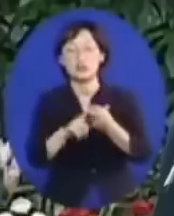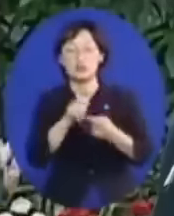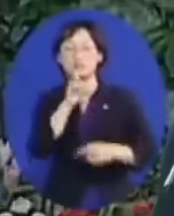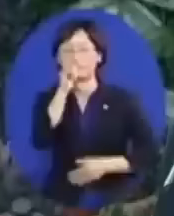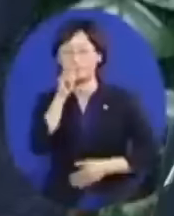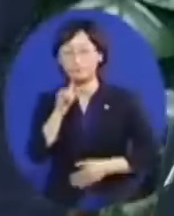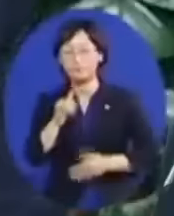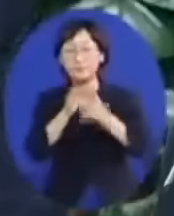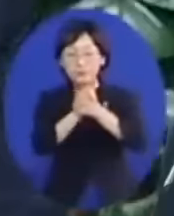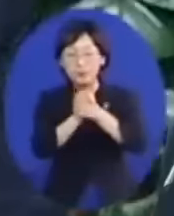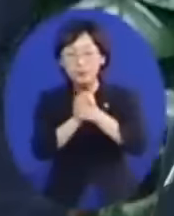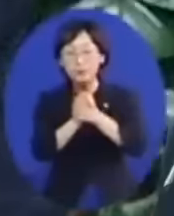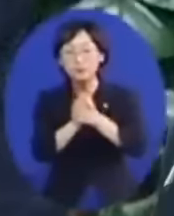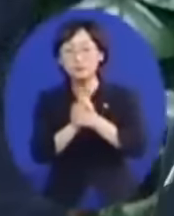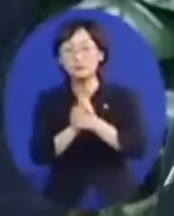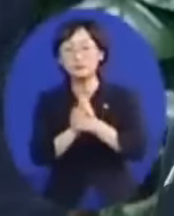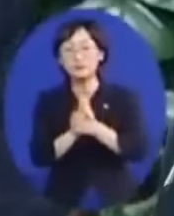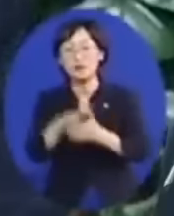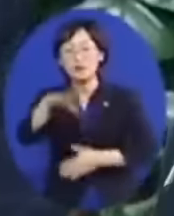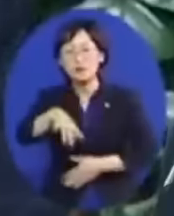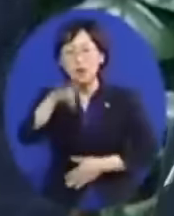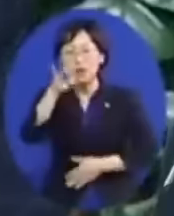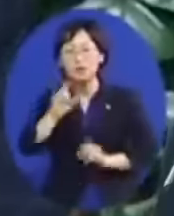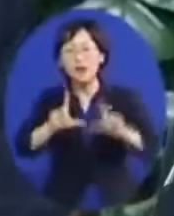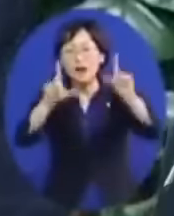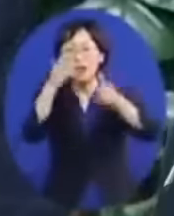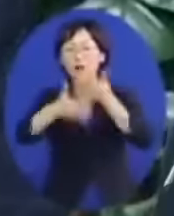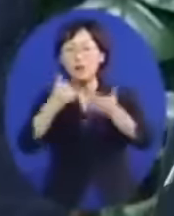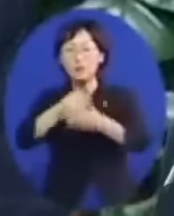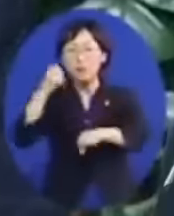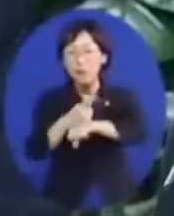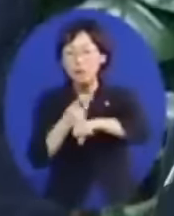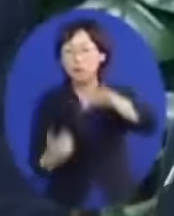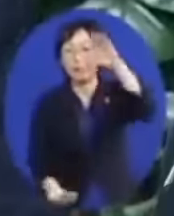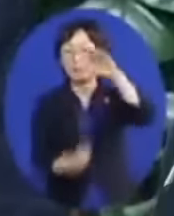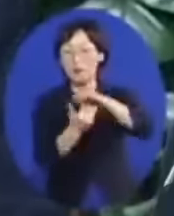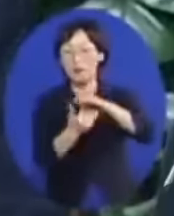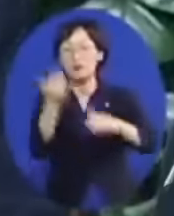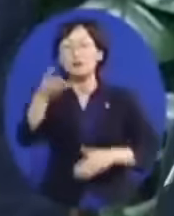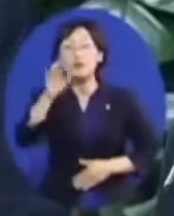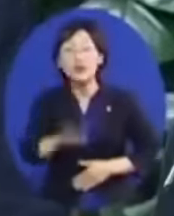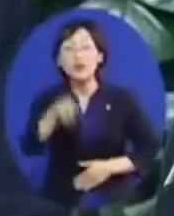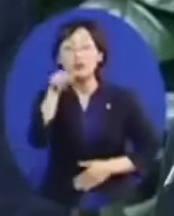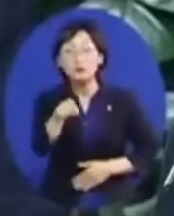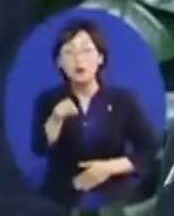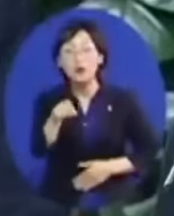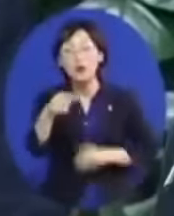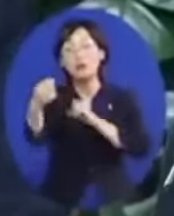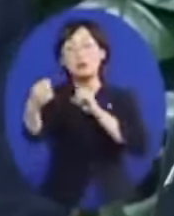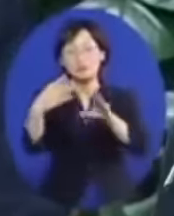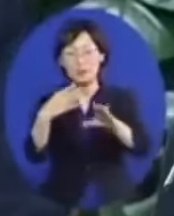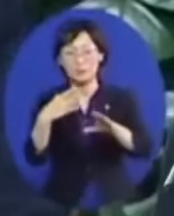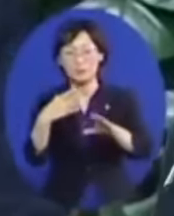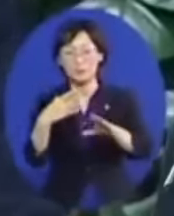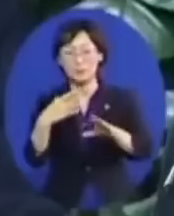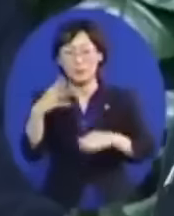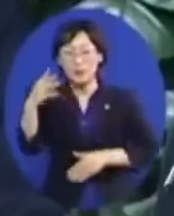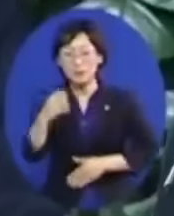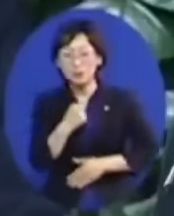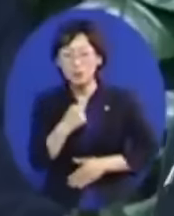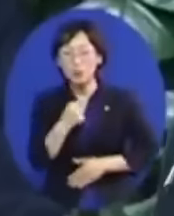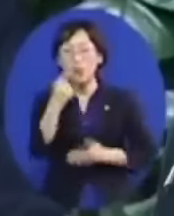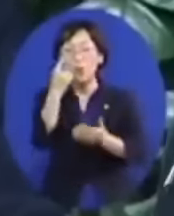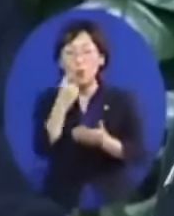기도는 첫날에 벌써 하나님께 상달되었는데 그것이 응답으로